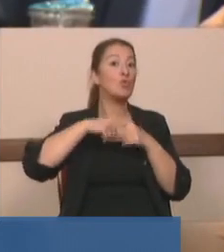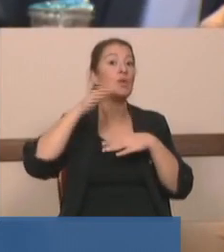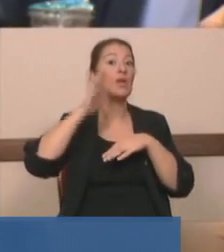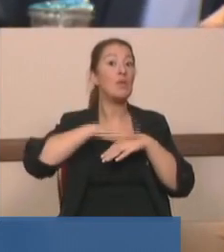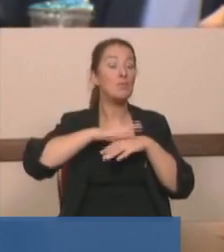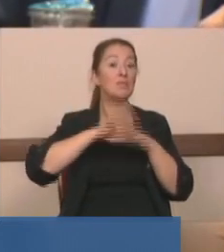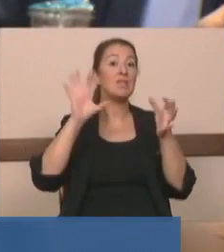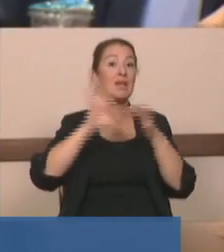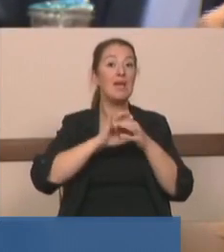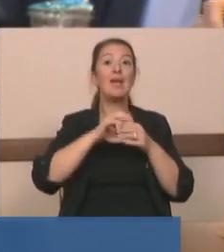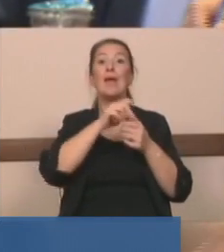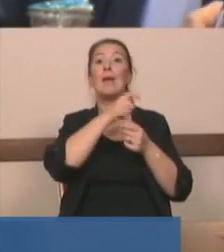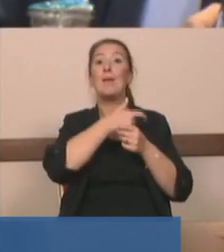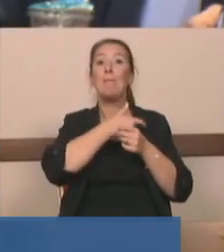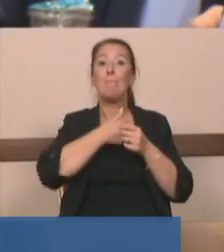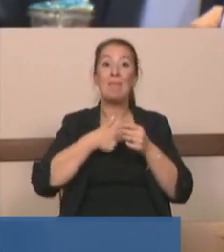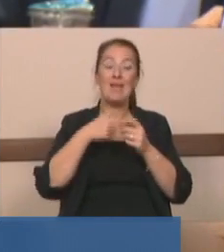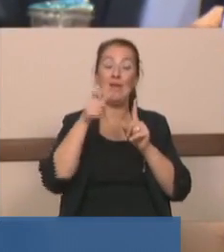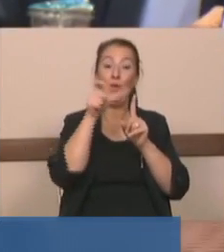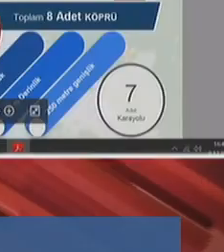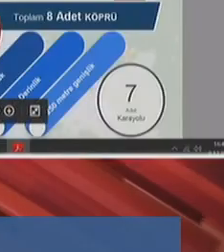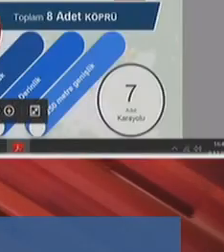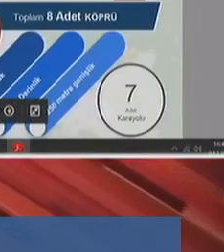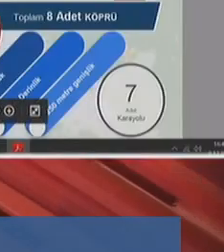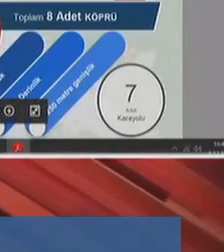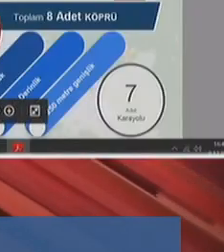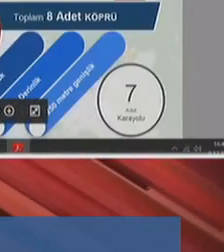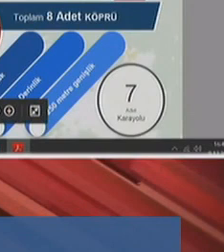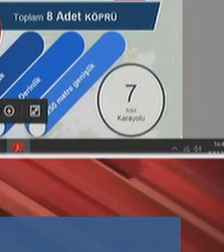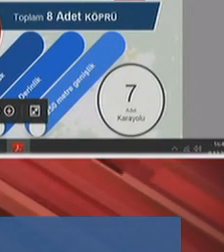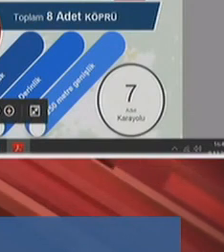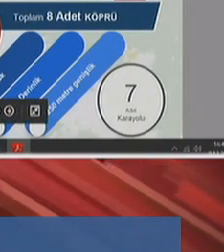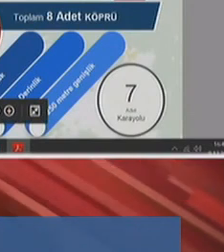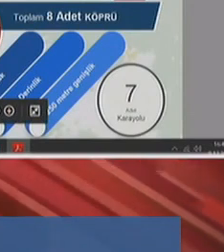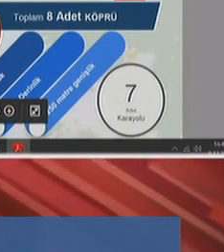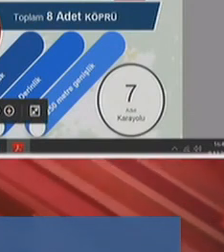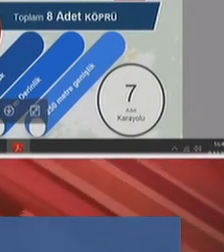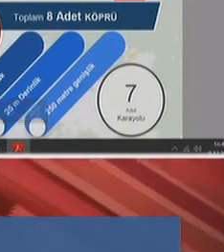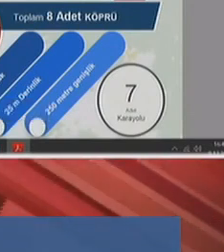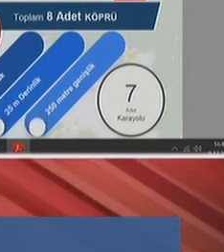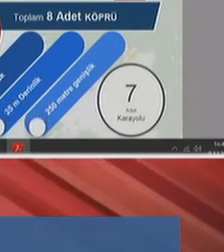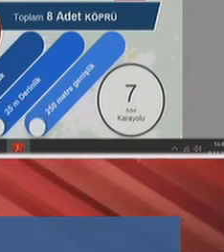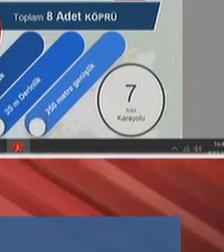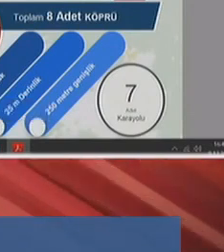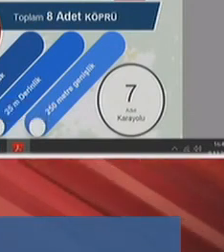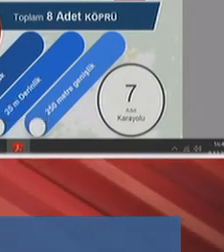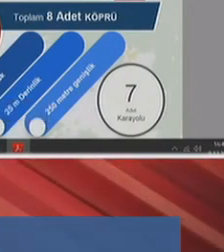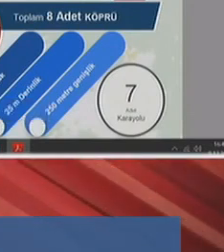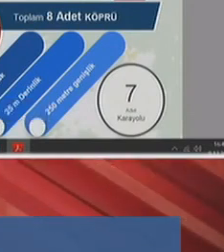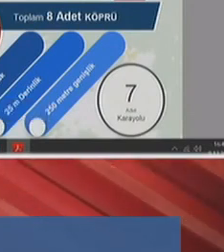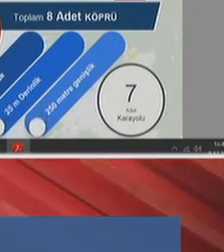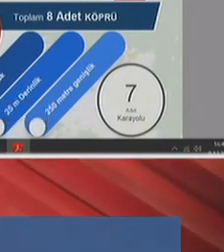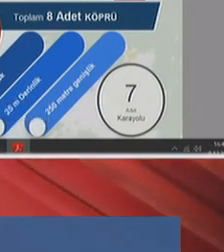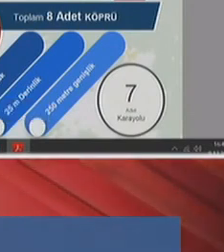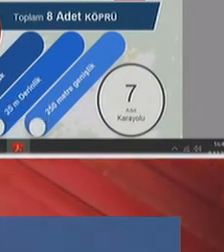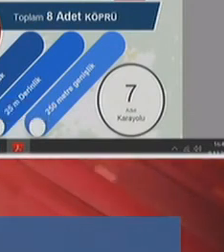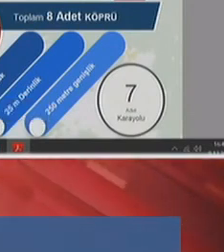Bakanlığı'nın ve askeri uzmanların olumlu görüşünü görürsünüz. Buradaki süreç on altı milyon insanın daha ileri gidiyorum. Seksen